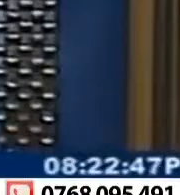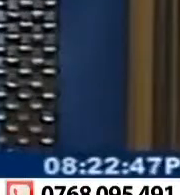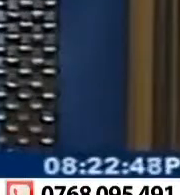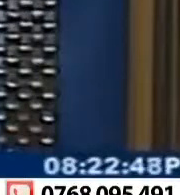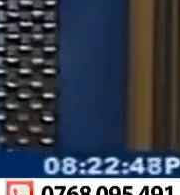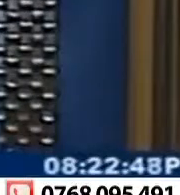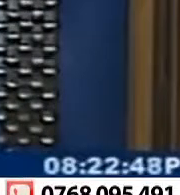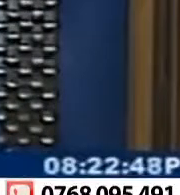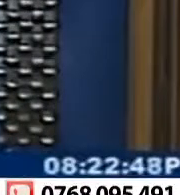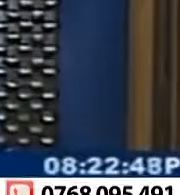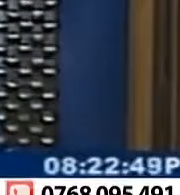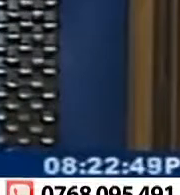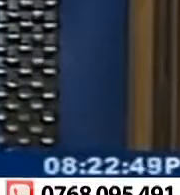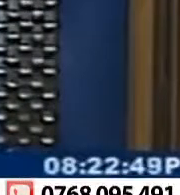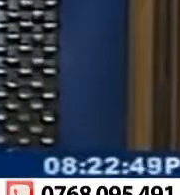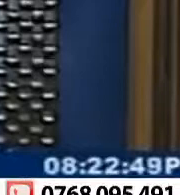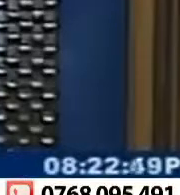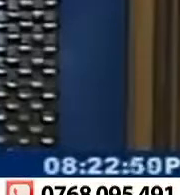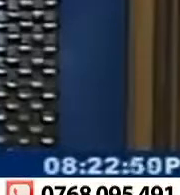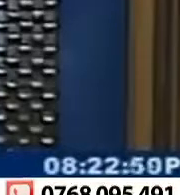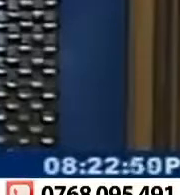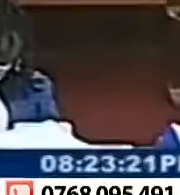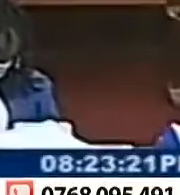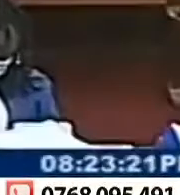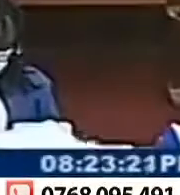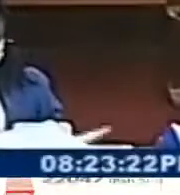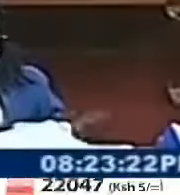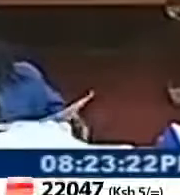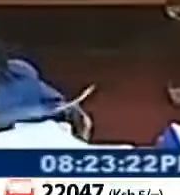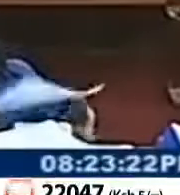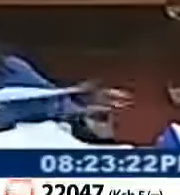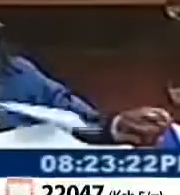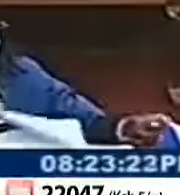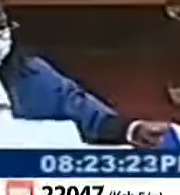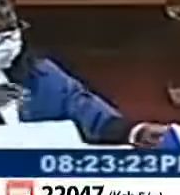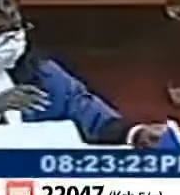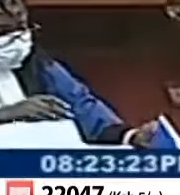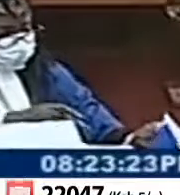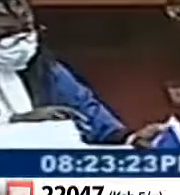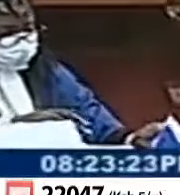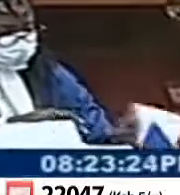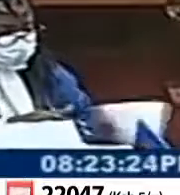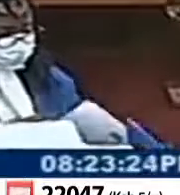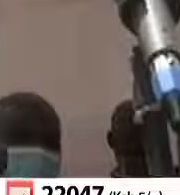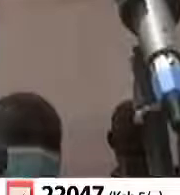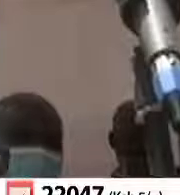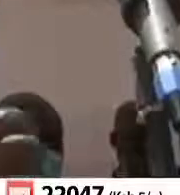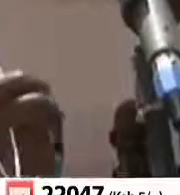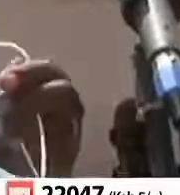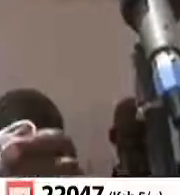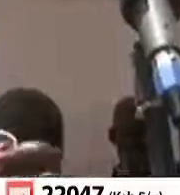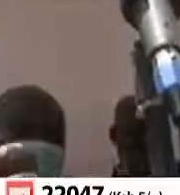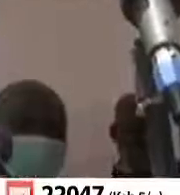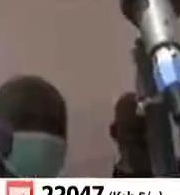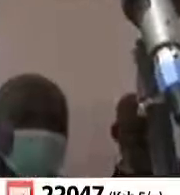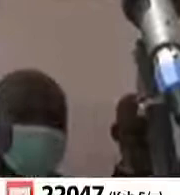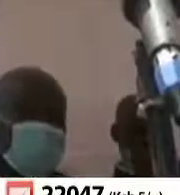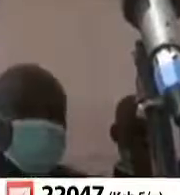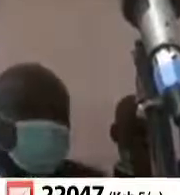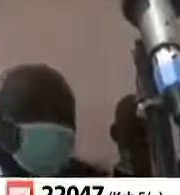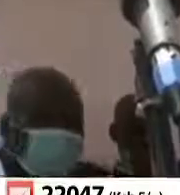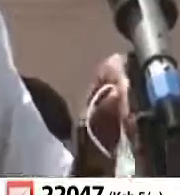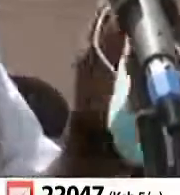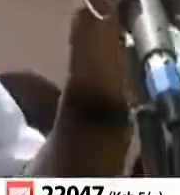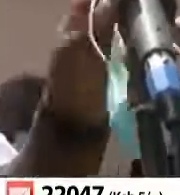leadership met on Wednesday to set the House in order after the House adjourned for the 7th time Tuesday. Mnajua kule Senate mambo